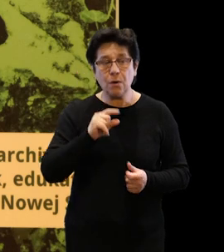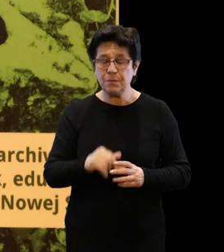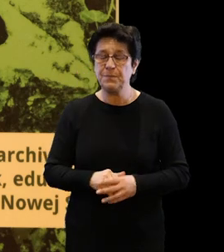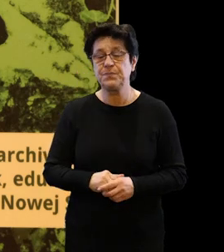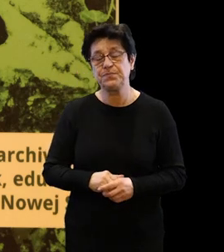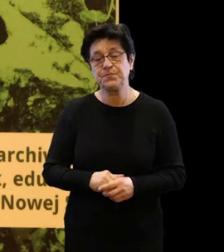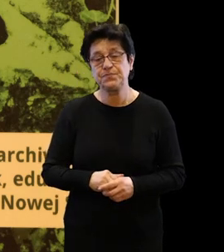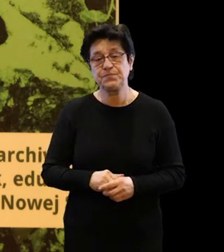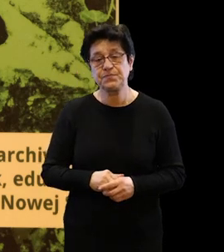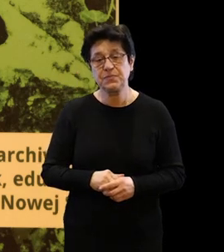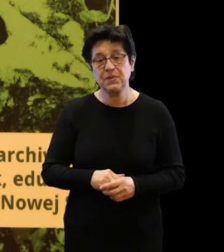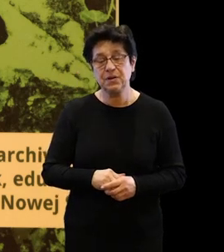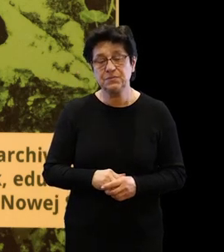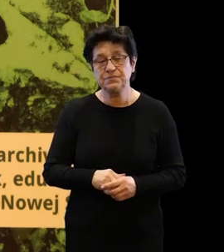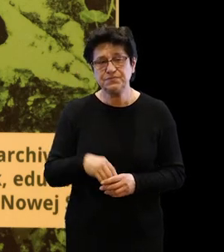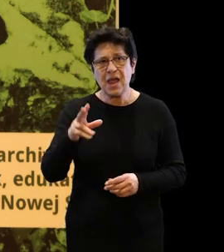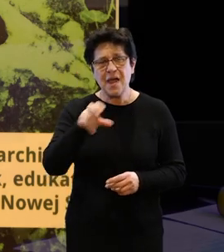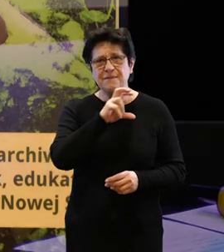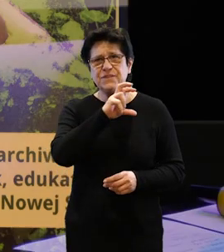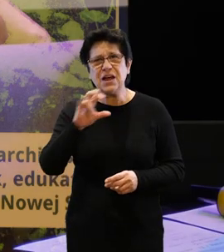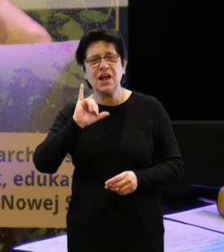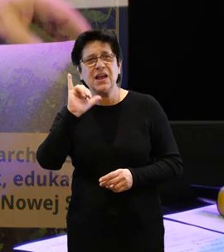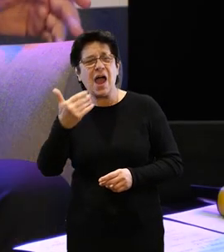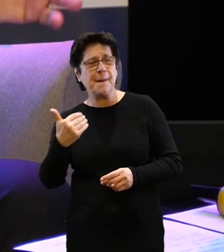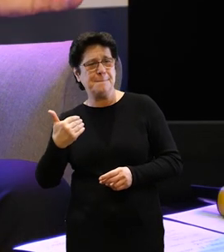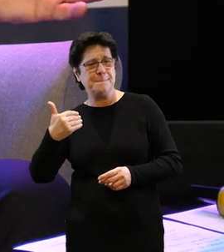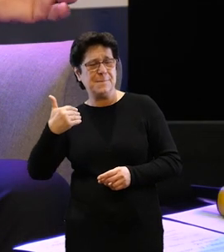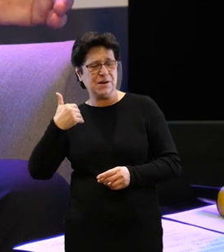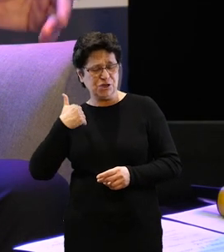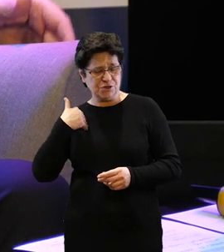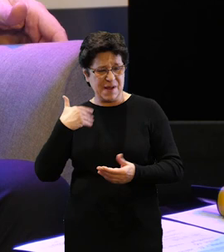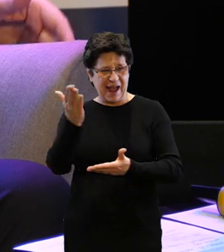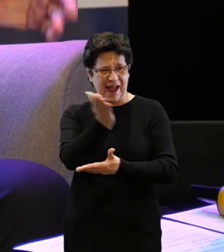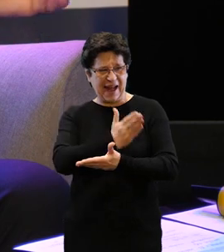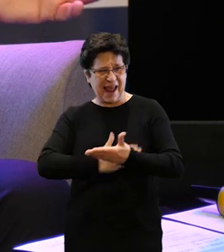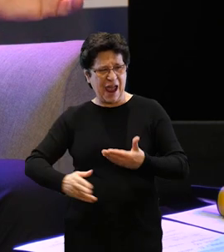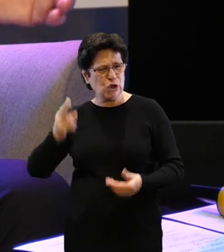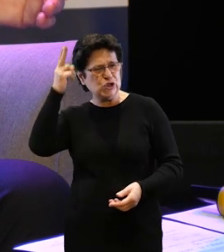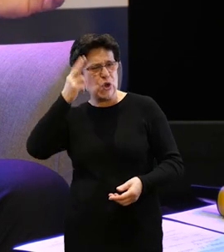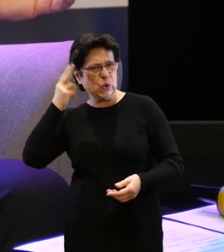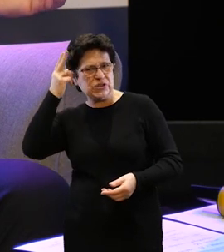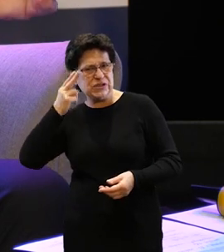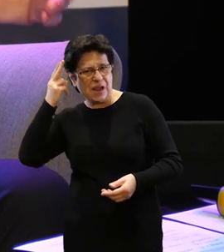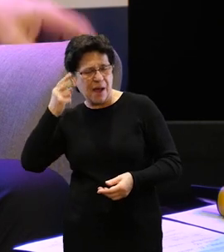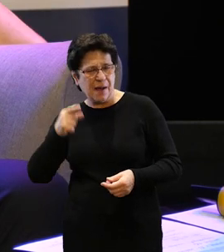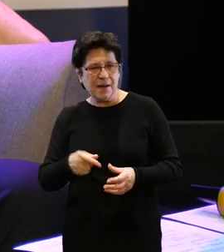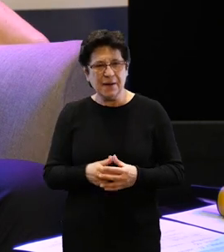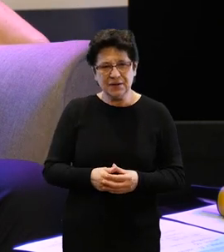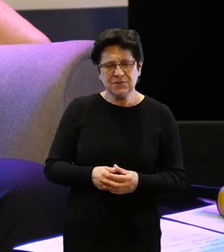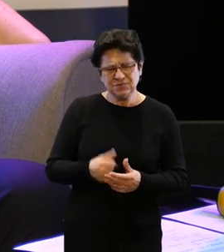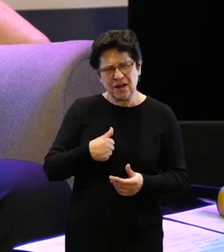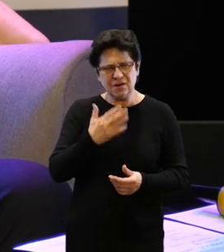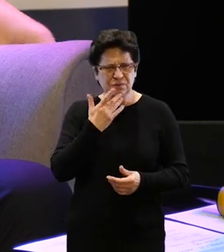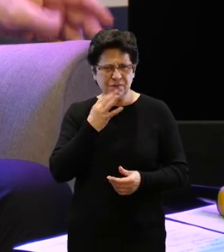Esperanto A już w ogóle w czasach kiedy byliśmy krajem socjalistycznym w takim weselszym